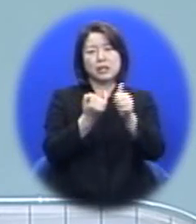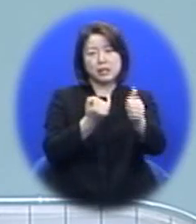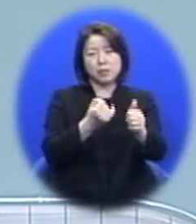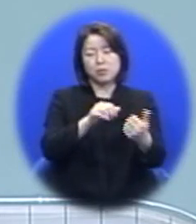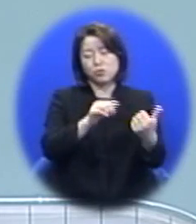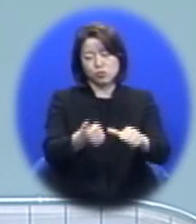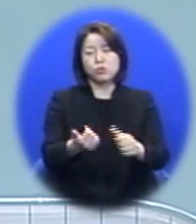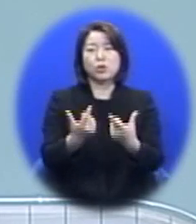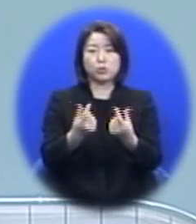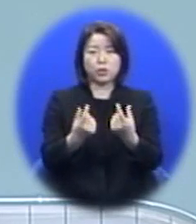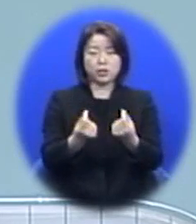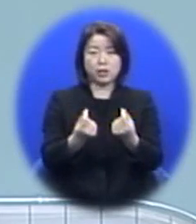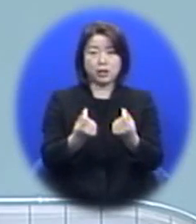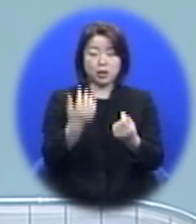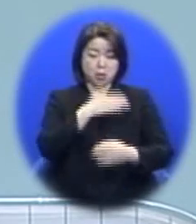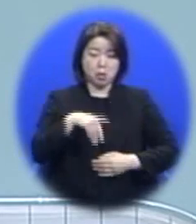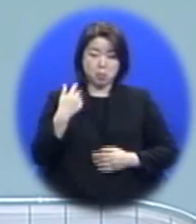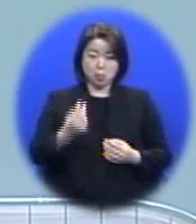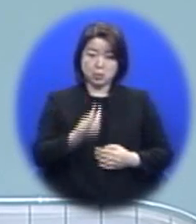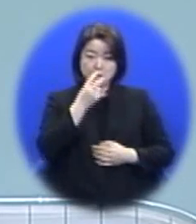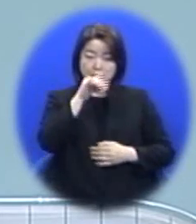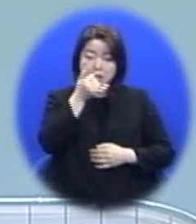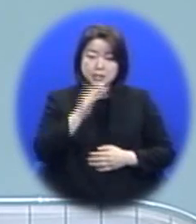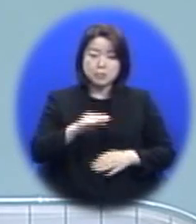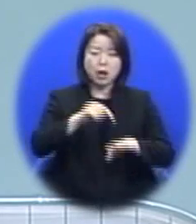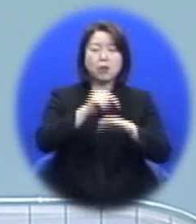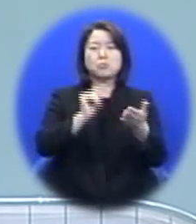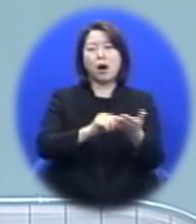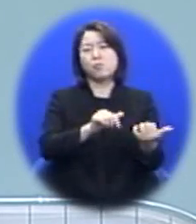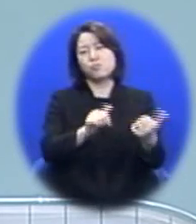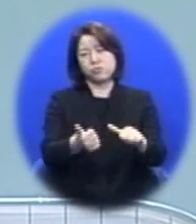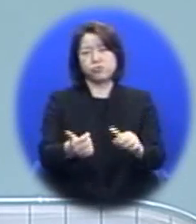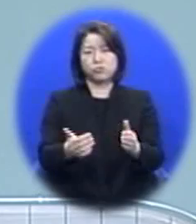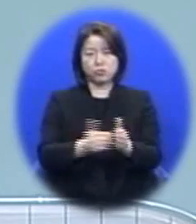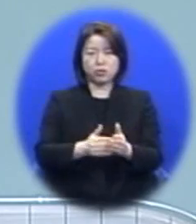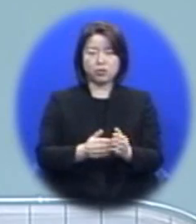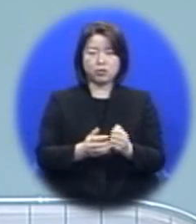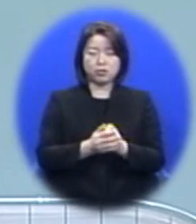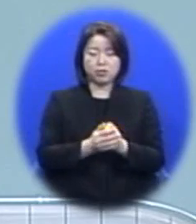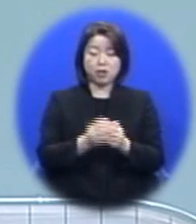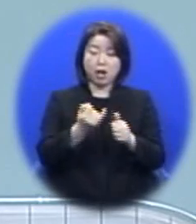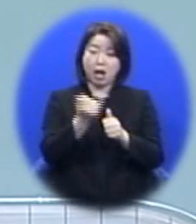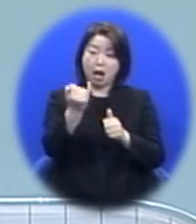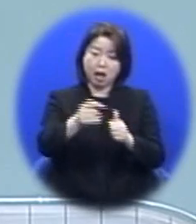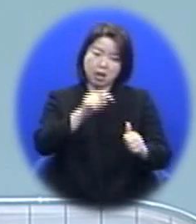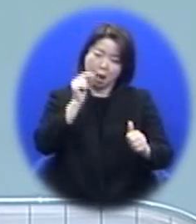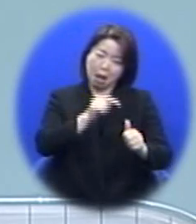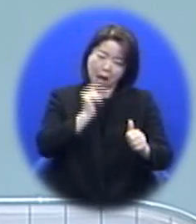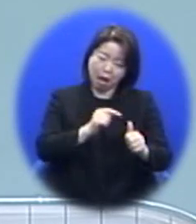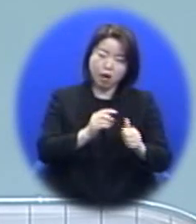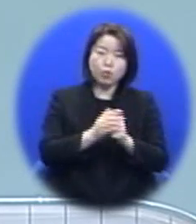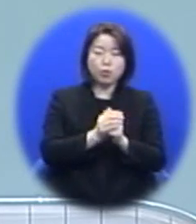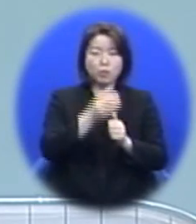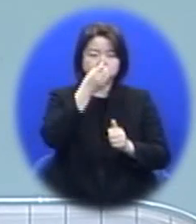살아있지만 실제로 마음은 죽었습니다. 아내에게 지적당하고